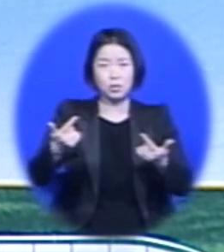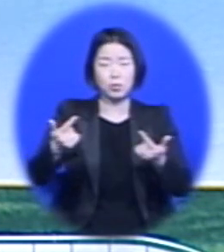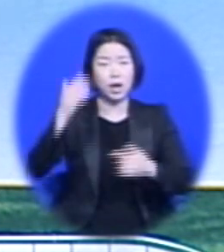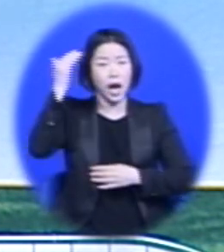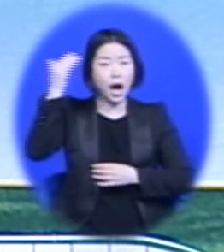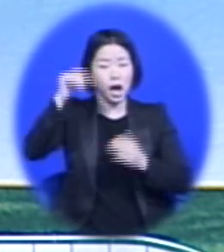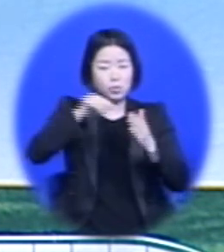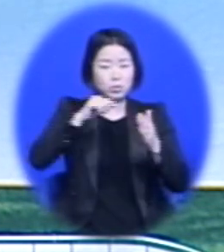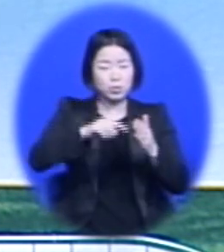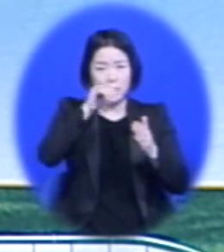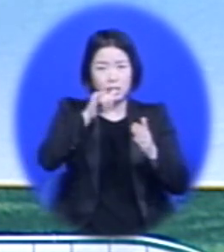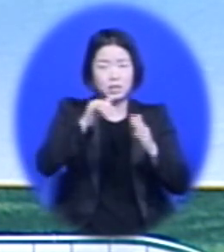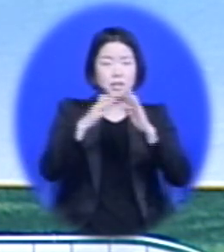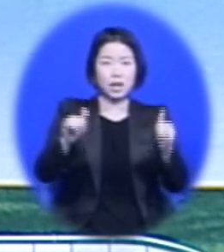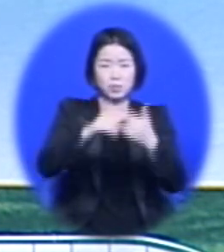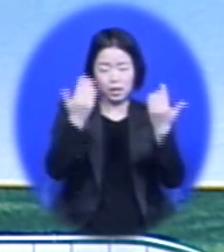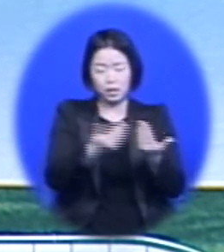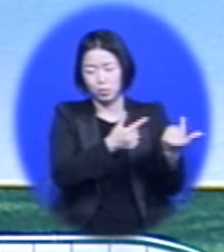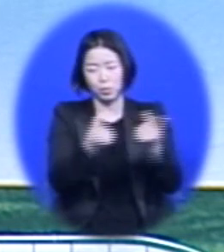다 그렇다는.